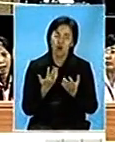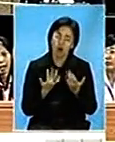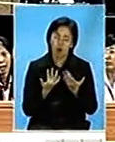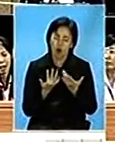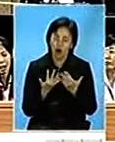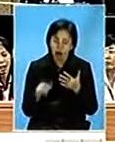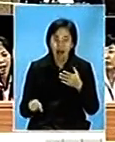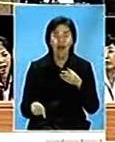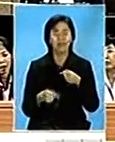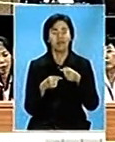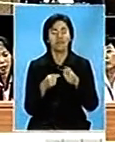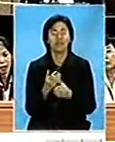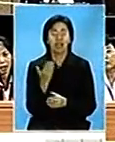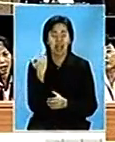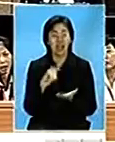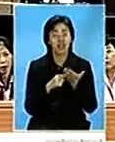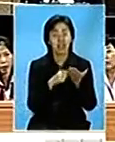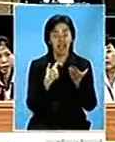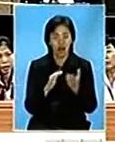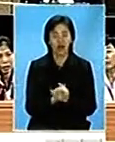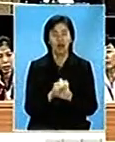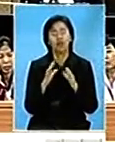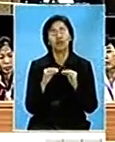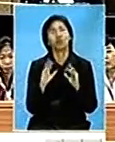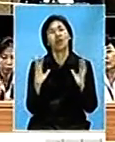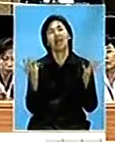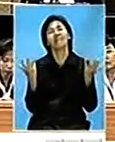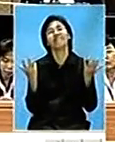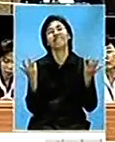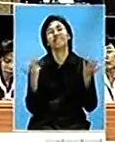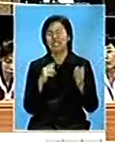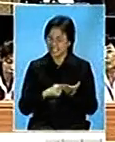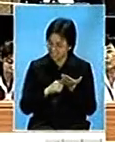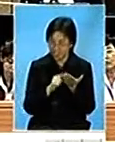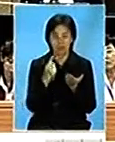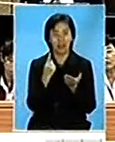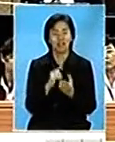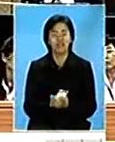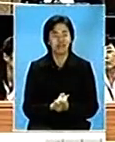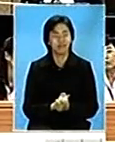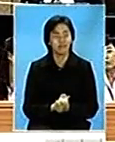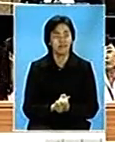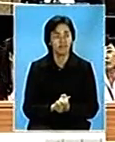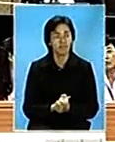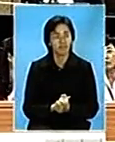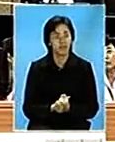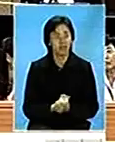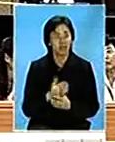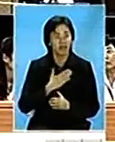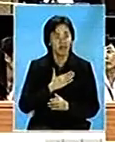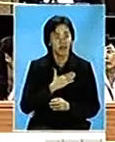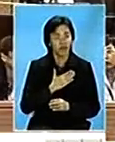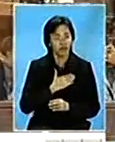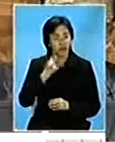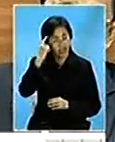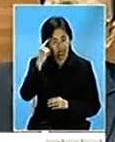อยู่จนคราวที่แล้วยื่นแล้วก็สภาหมดสมัยไปก็กลับมายื่นใหม่ครับด้วยความตั้งใจจริงๆ